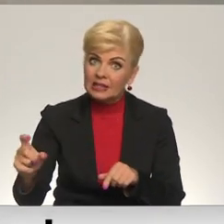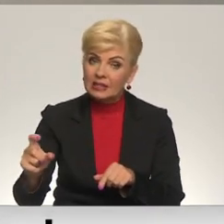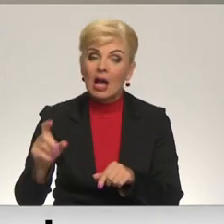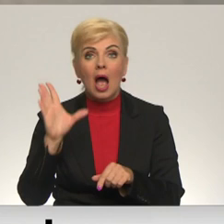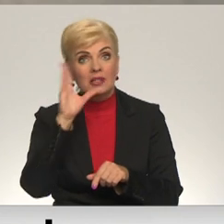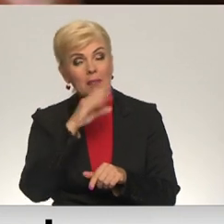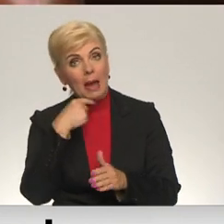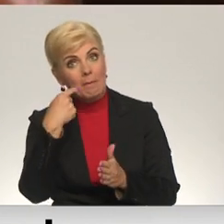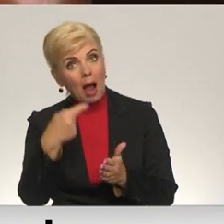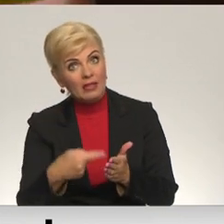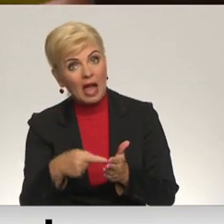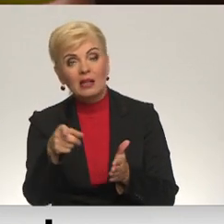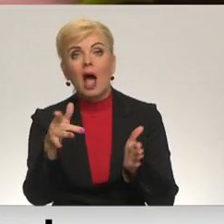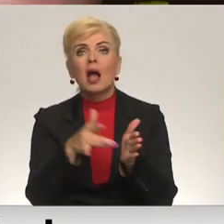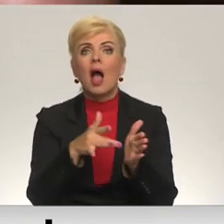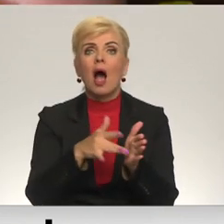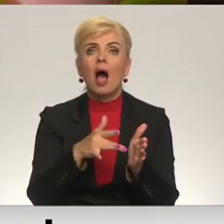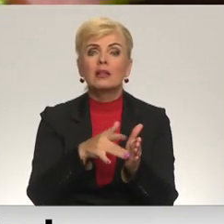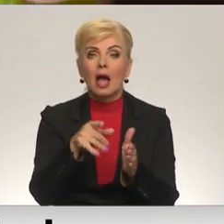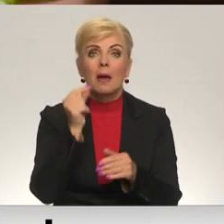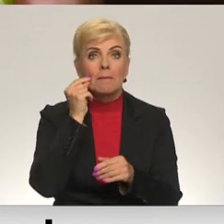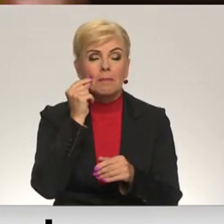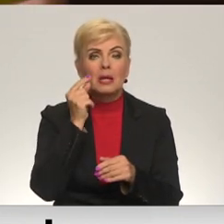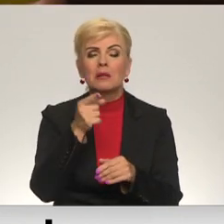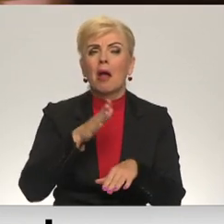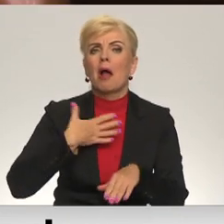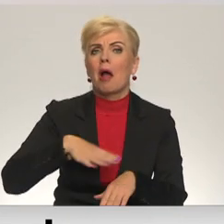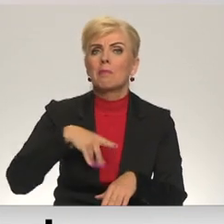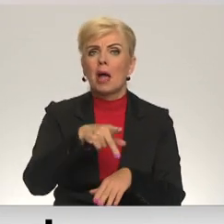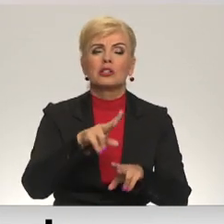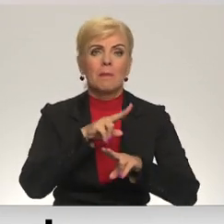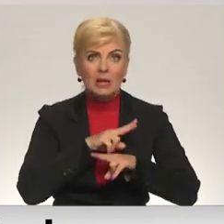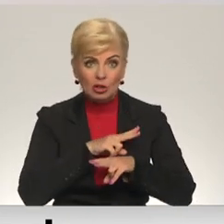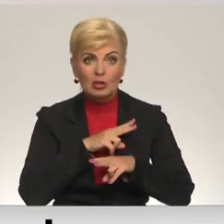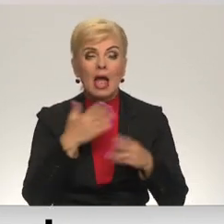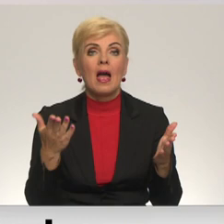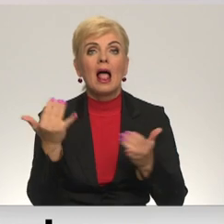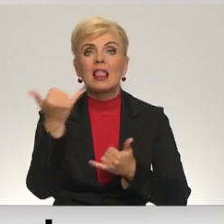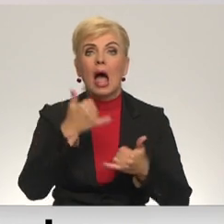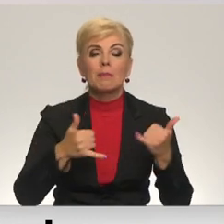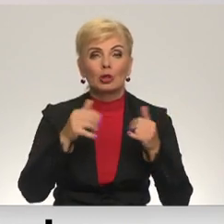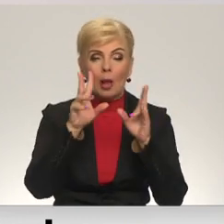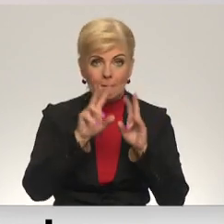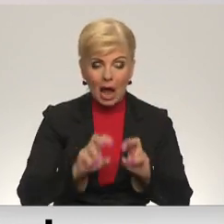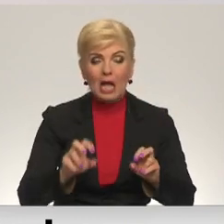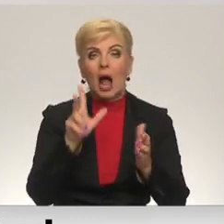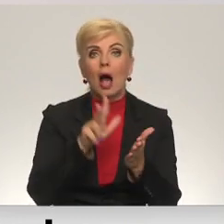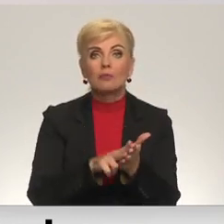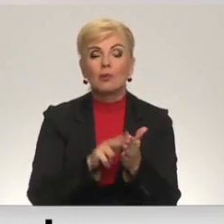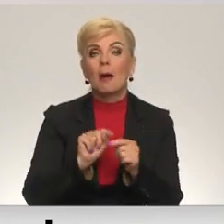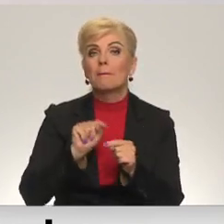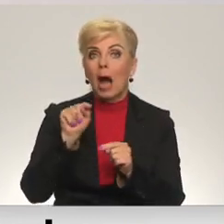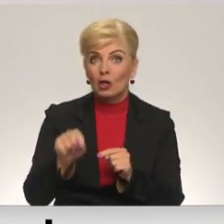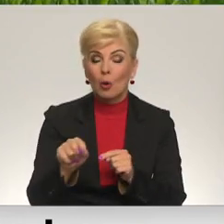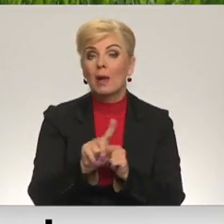noteikt, kāda tad ir tā deva, pie kuras bite mirst, un mēs varam diezgan viegli laboratoriski noteikt un apstiprināt šo te pārkāpumu, ja